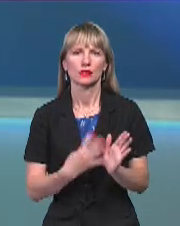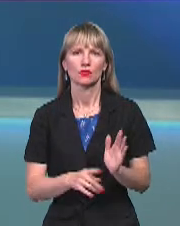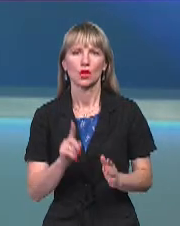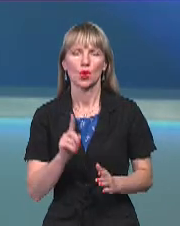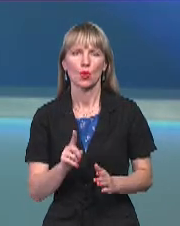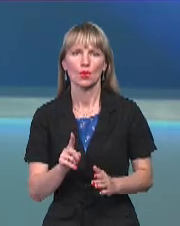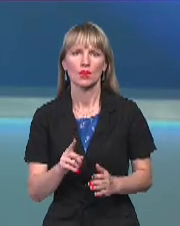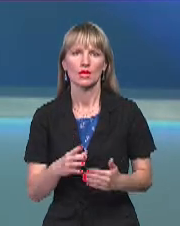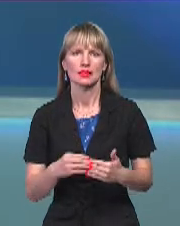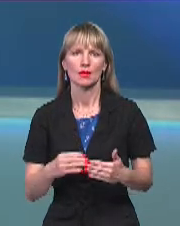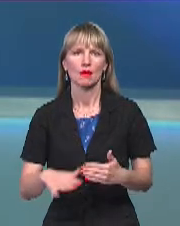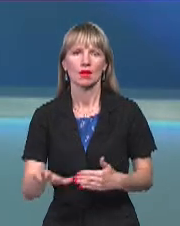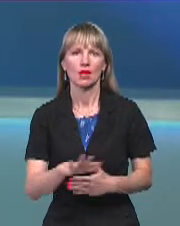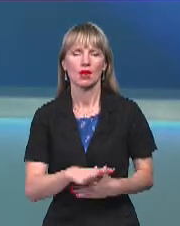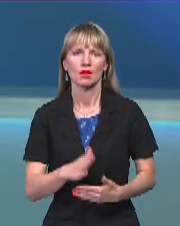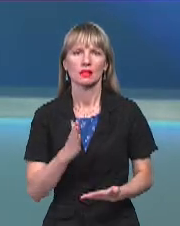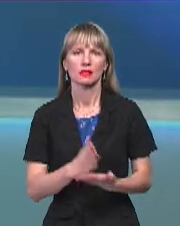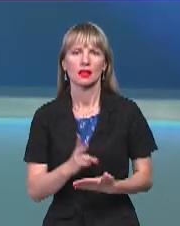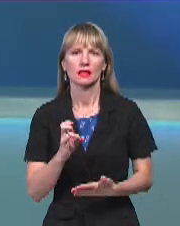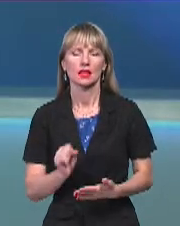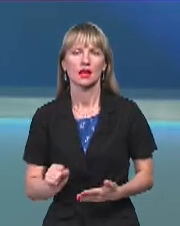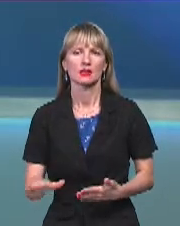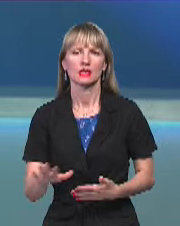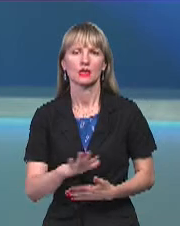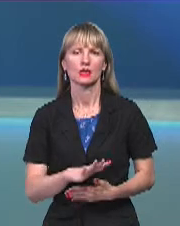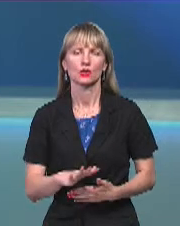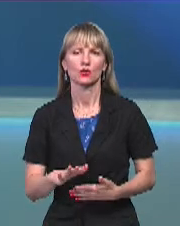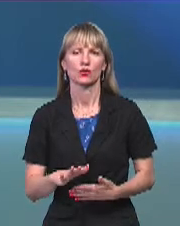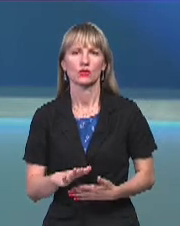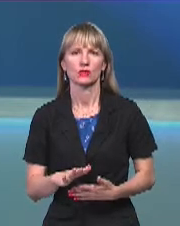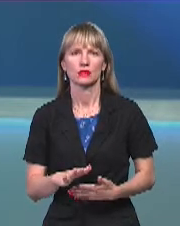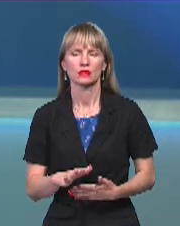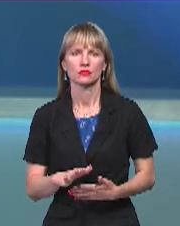91 ділянка знаходиться на території